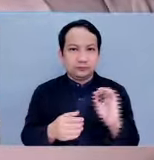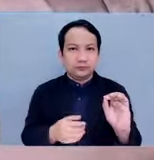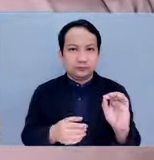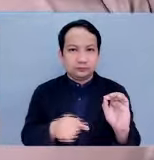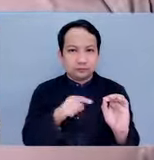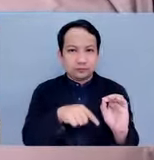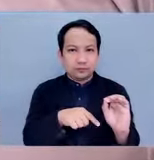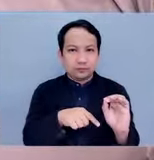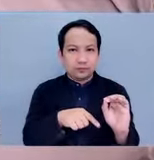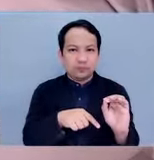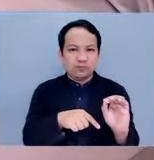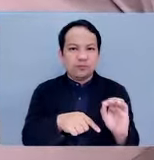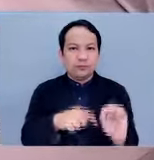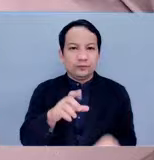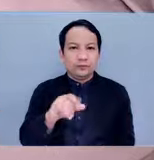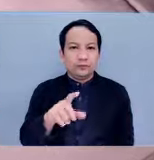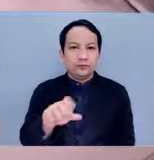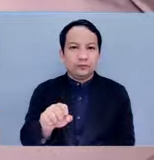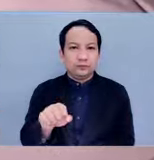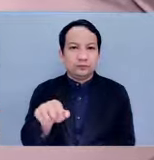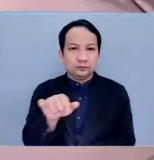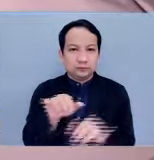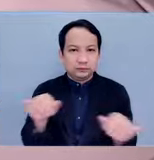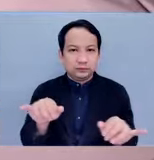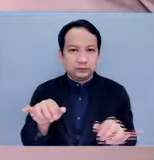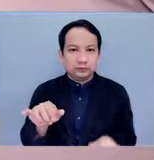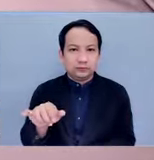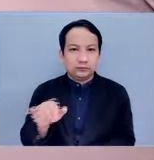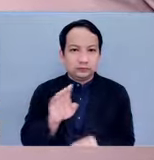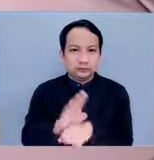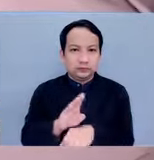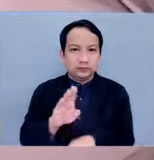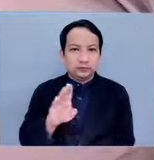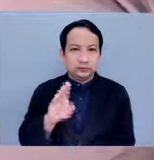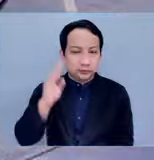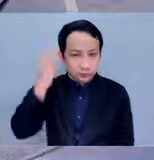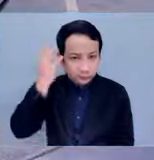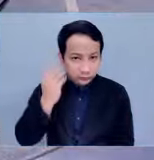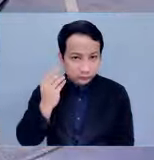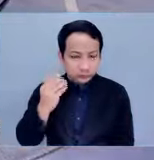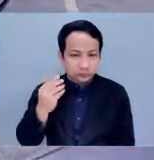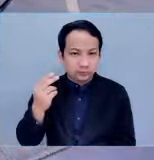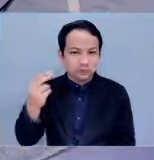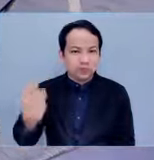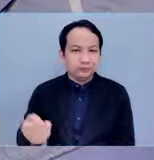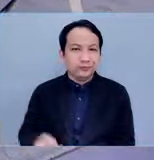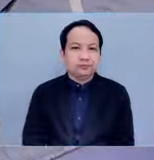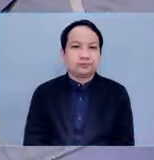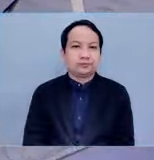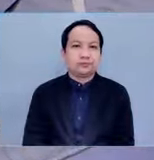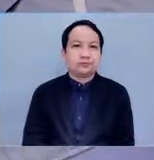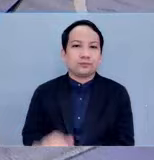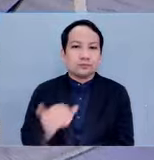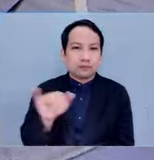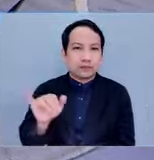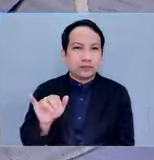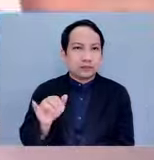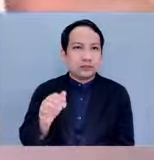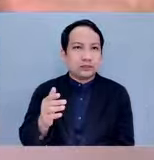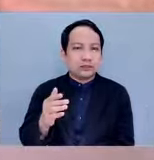yung Scottish po, ang similar sila ng British short-haired cats. Which is? Anong ugali? Para sila ng